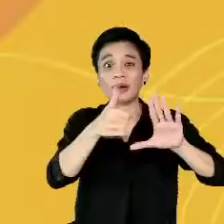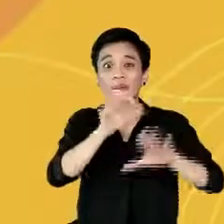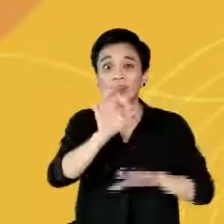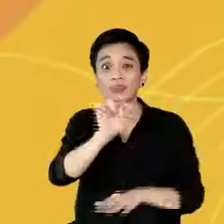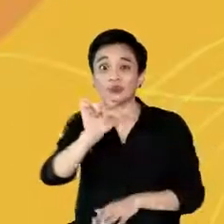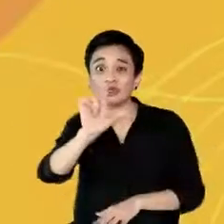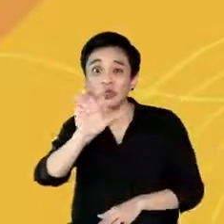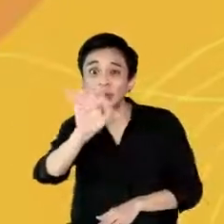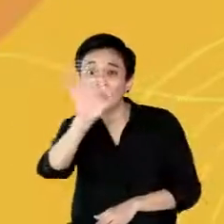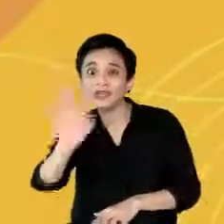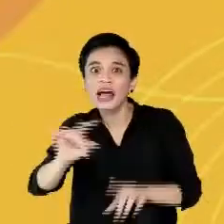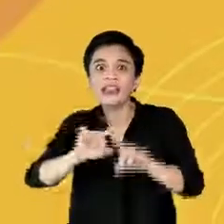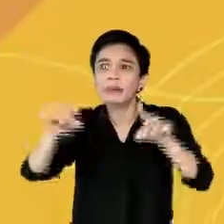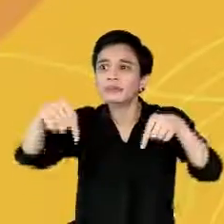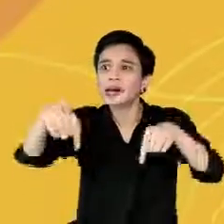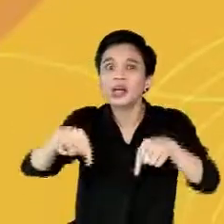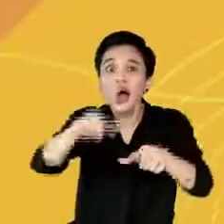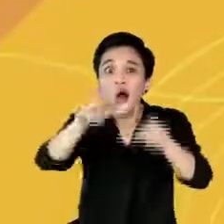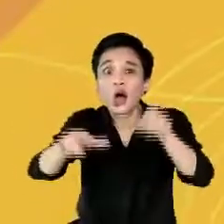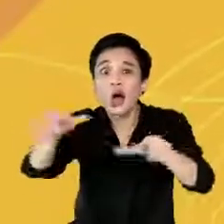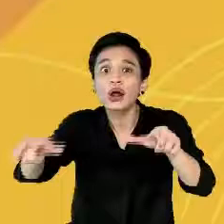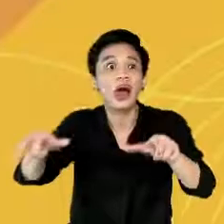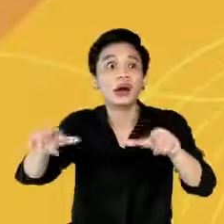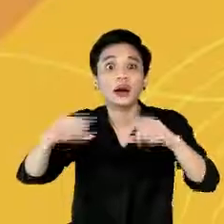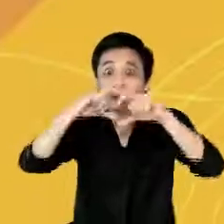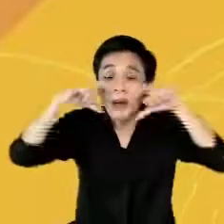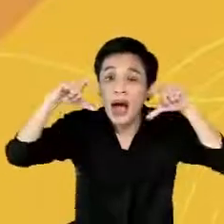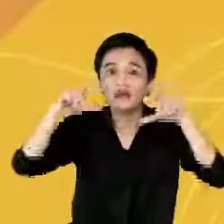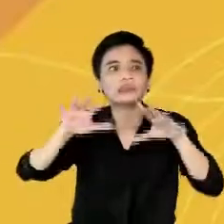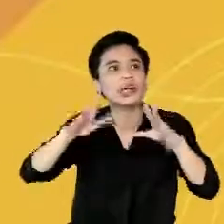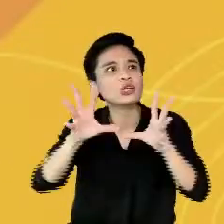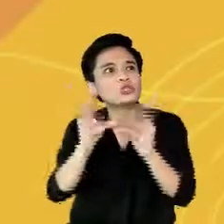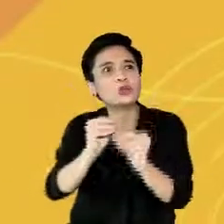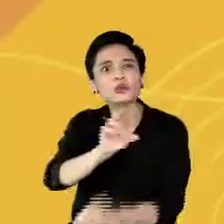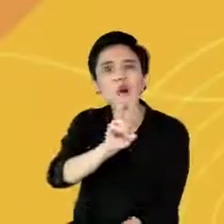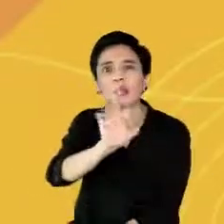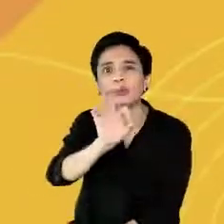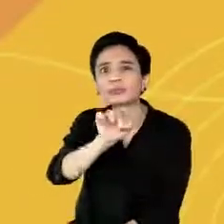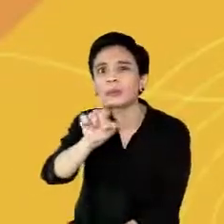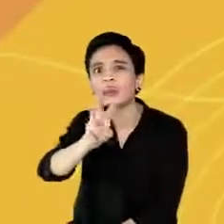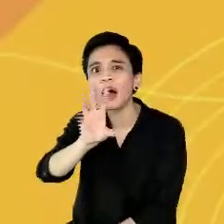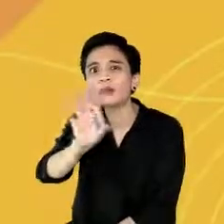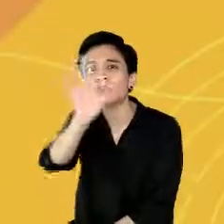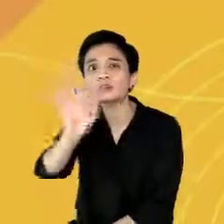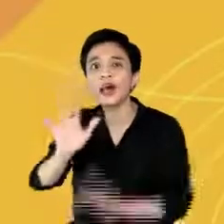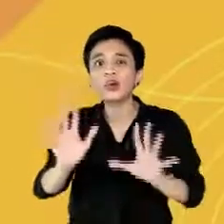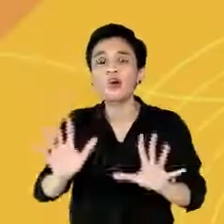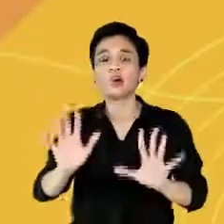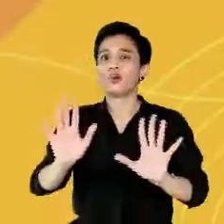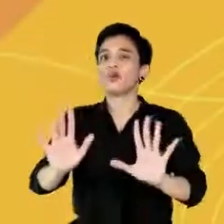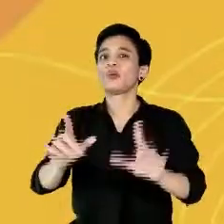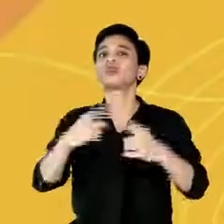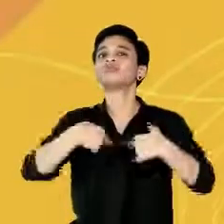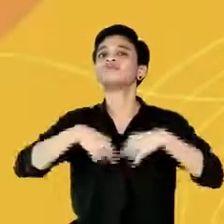di akhirnya menjadi dua pun ini tentu